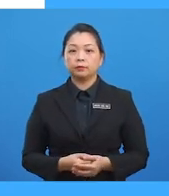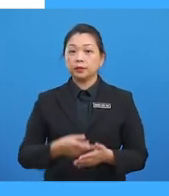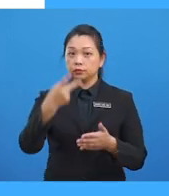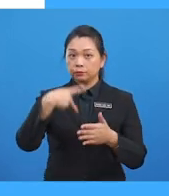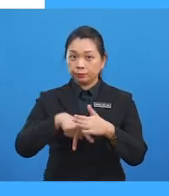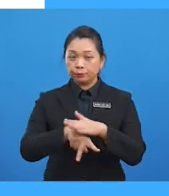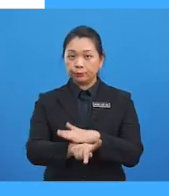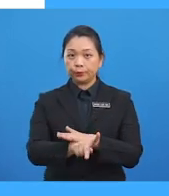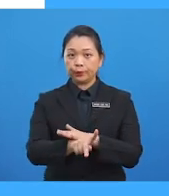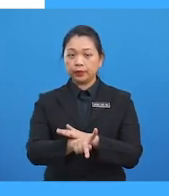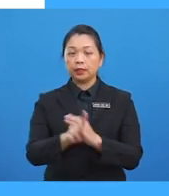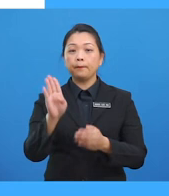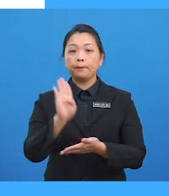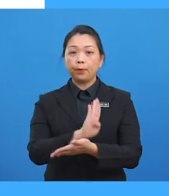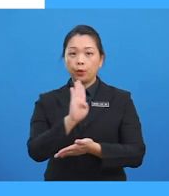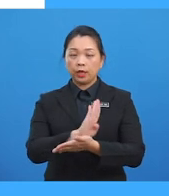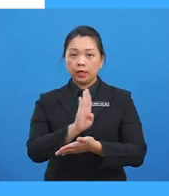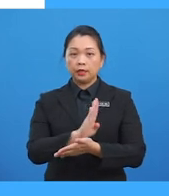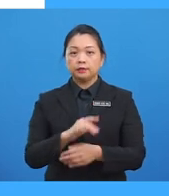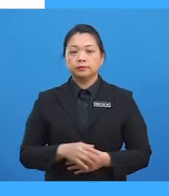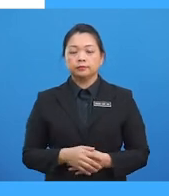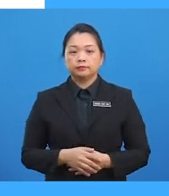borang paten 1 sebelum anda membuat pembayaran.